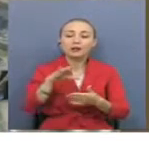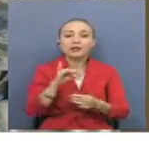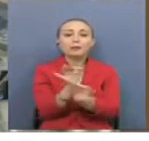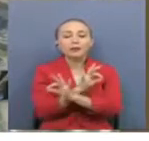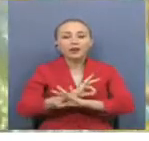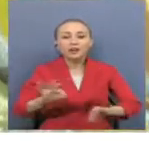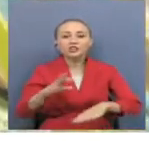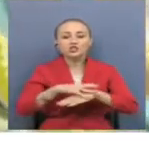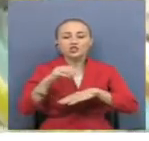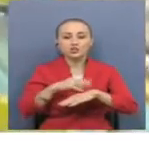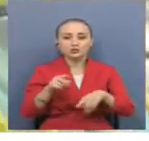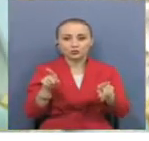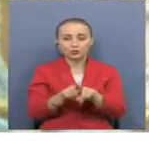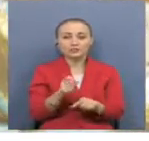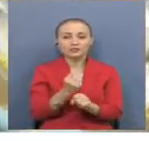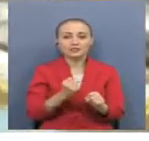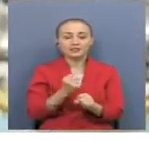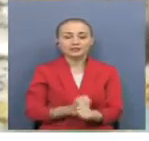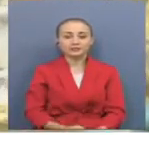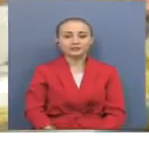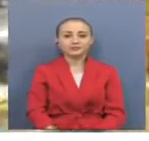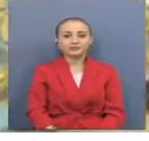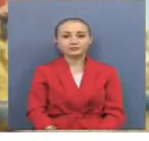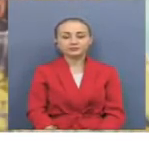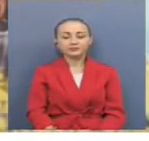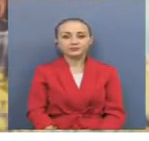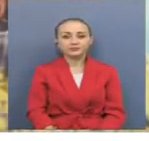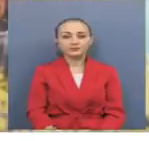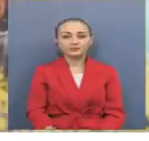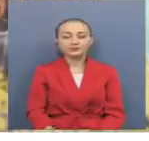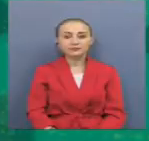Жамал Ғабдулина, Павел Соловьев, Шохан Таукеев, Көкше ақпарат.